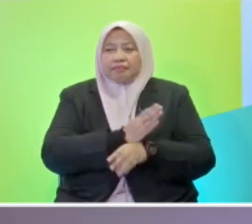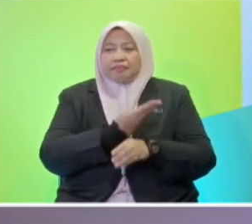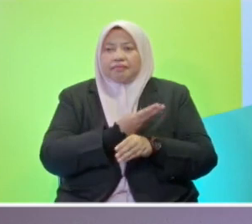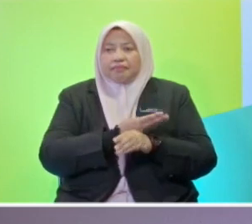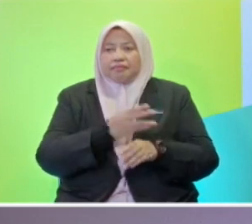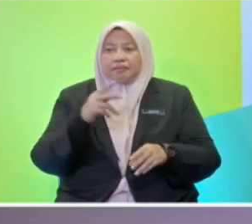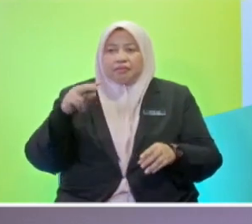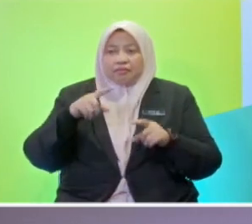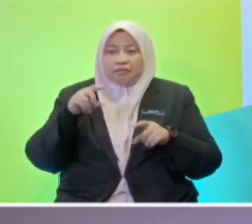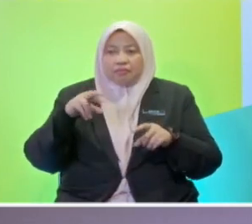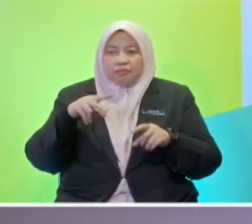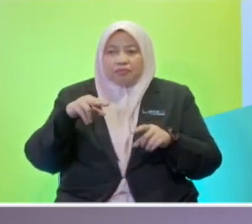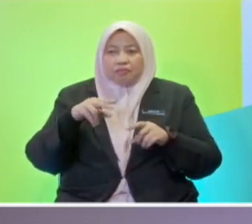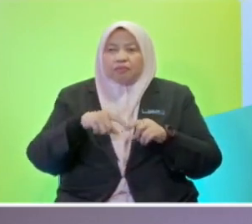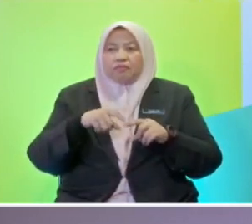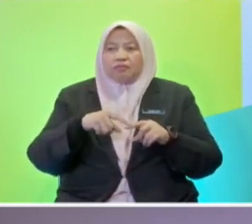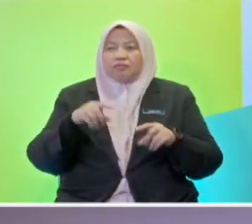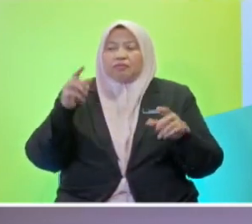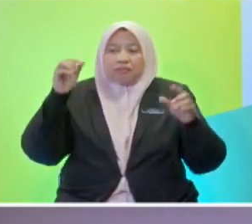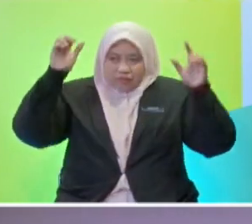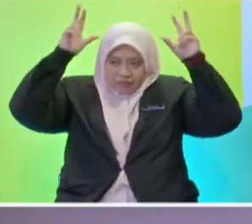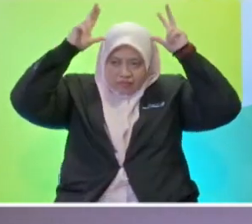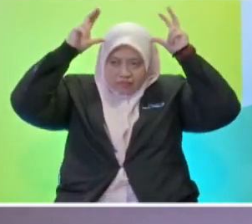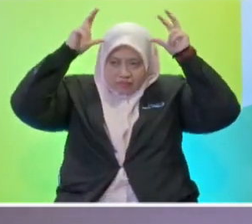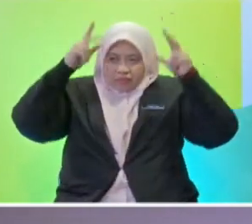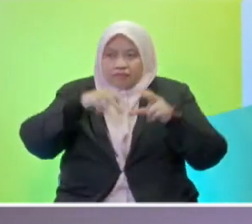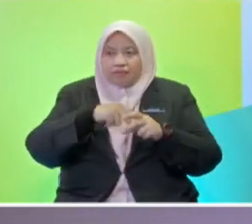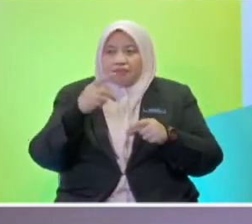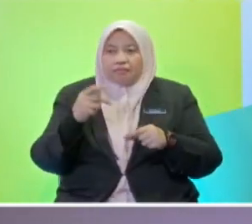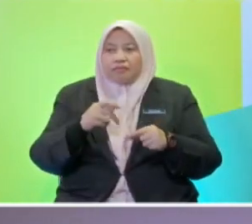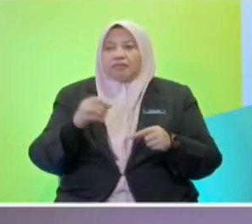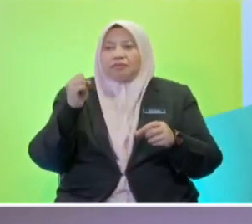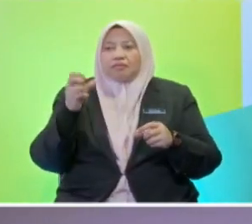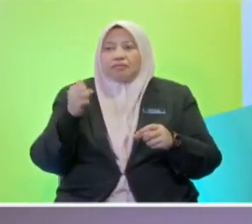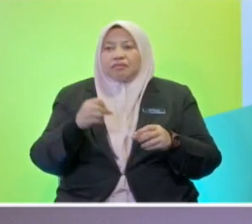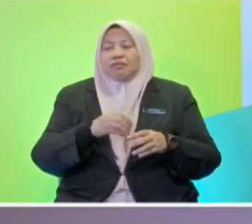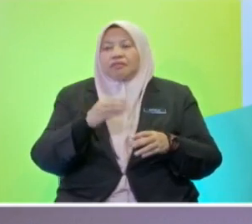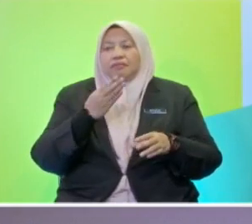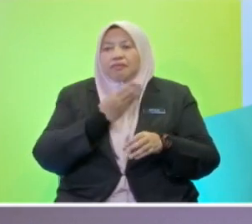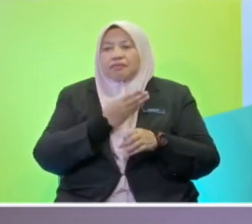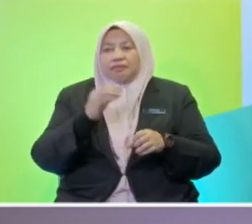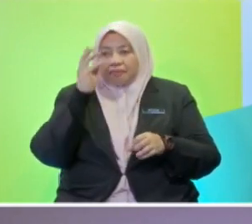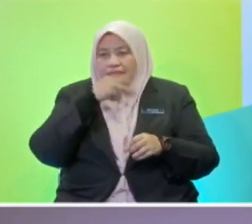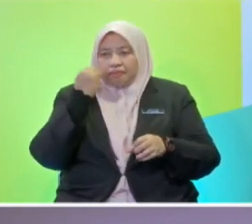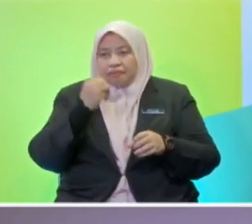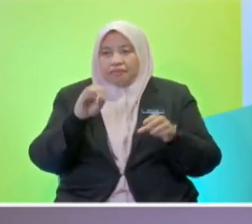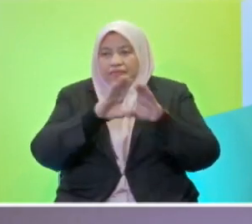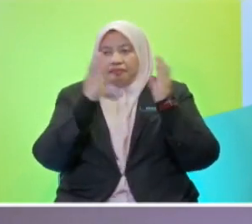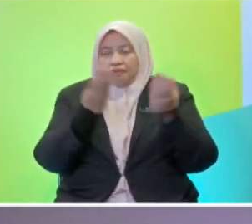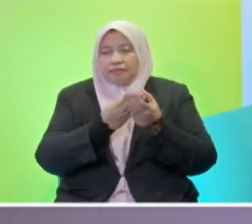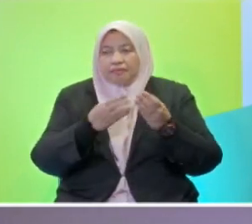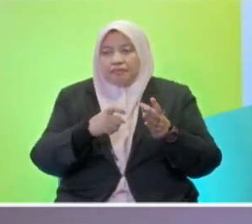kuku kaki kuda padi susu basi bola hoki